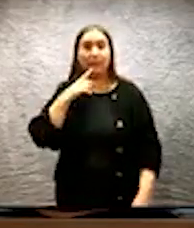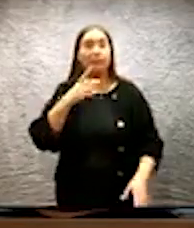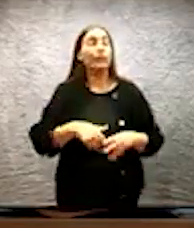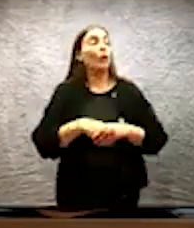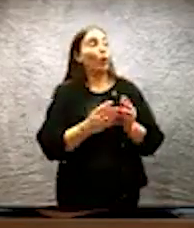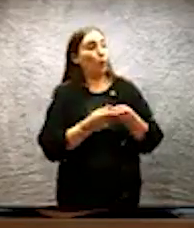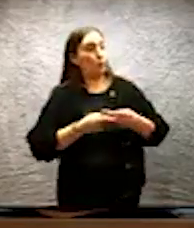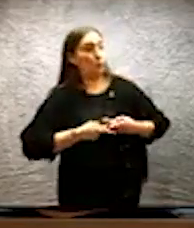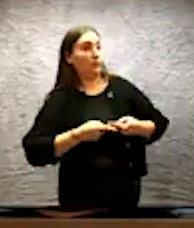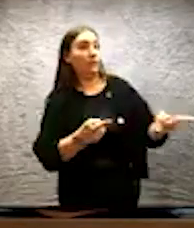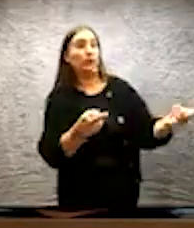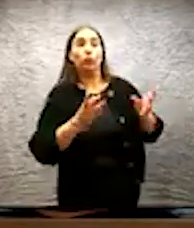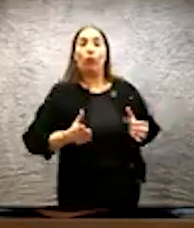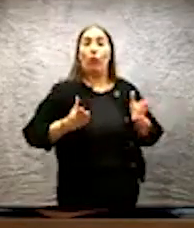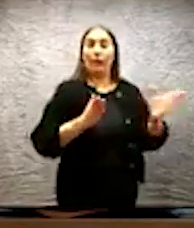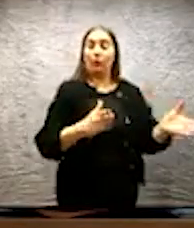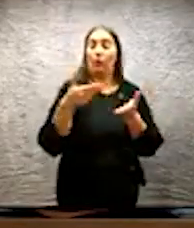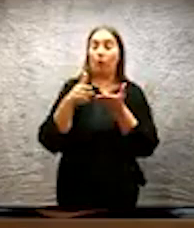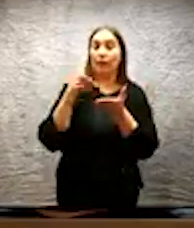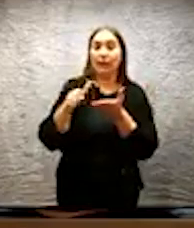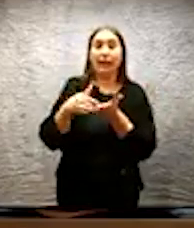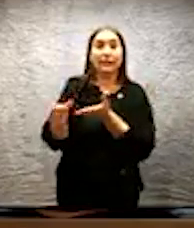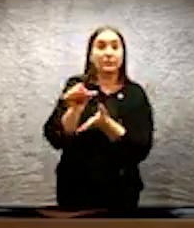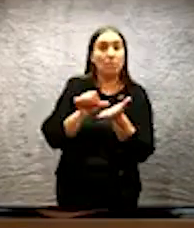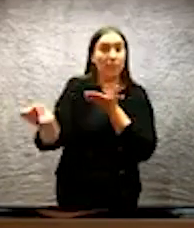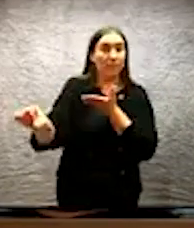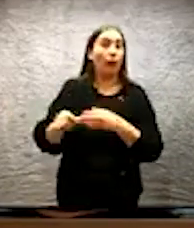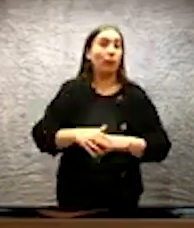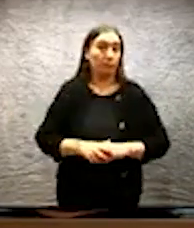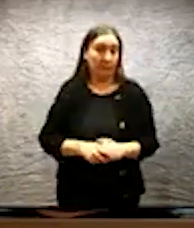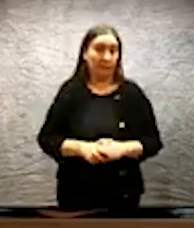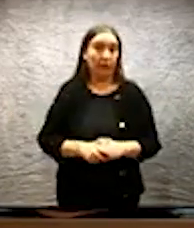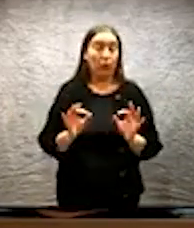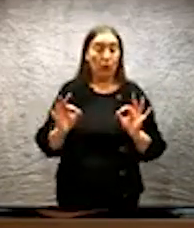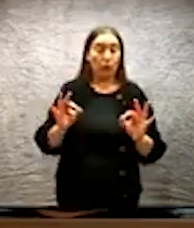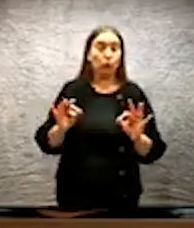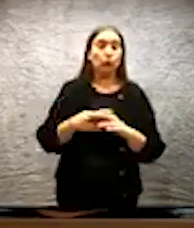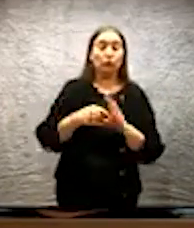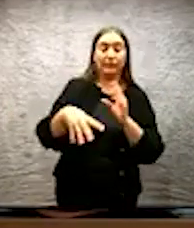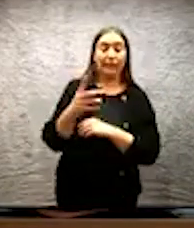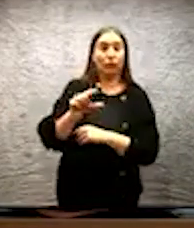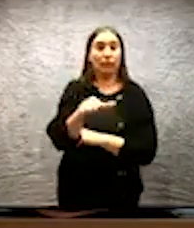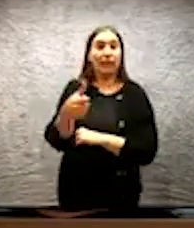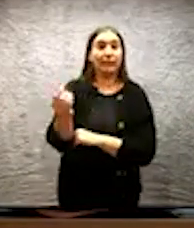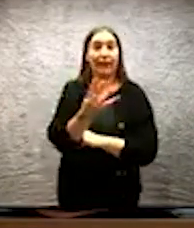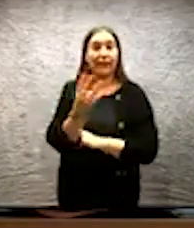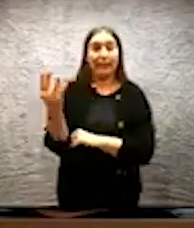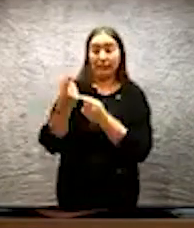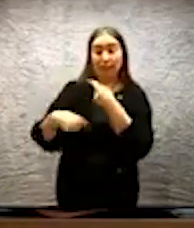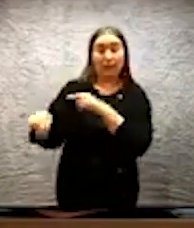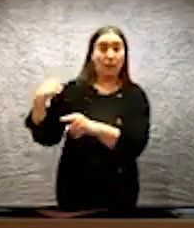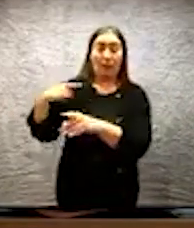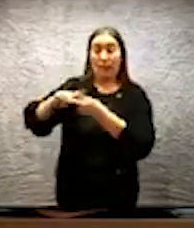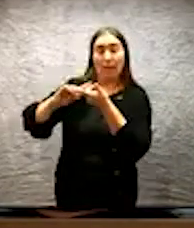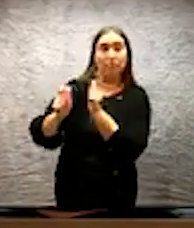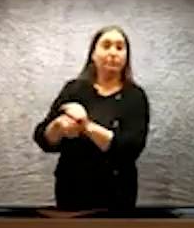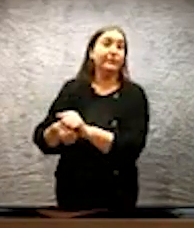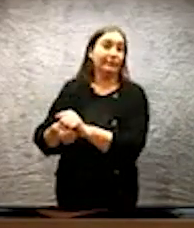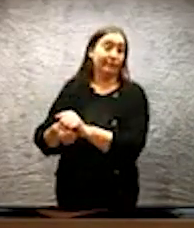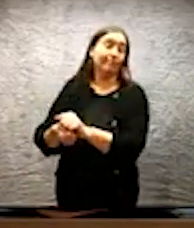d'engagement et crédits de paiement. On modifie donc notre délibération du 14/24, puisque c'était la dernière fois que nous en